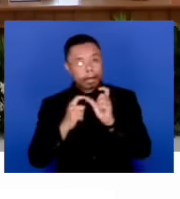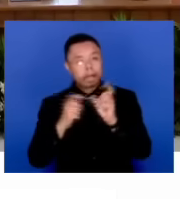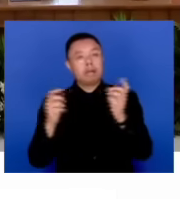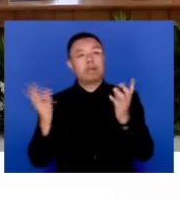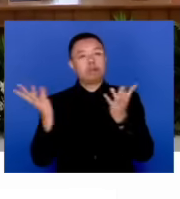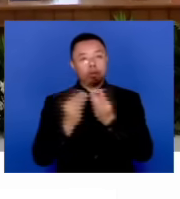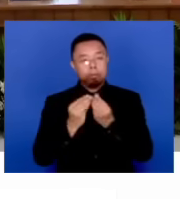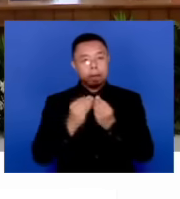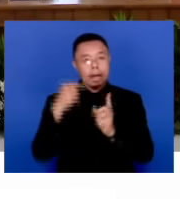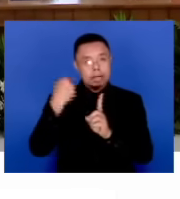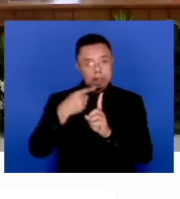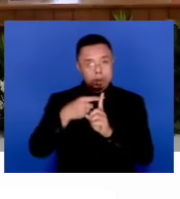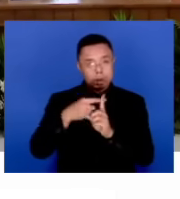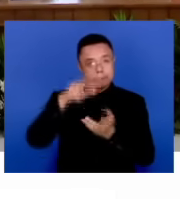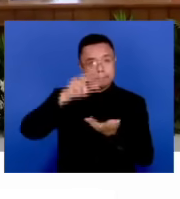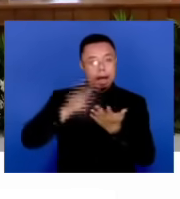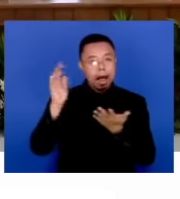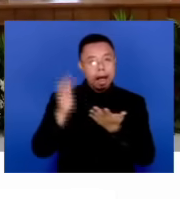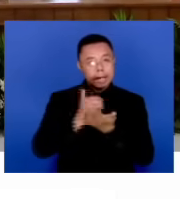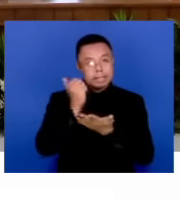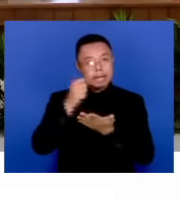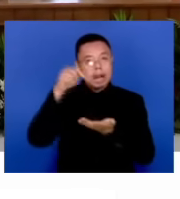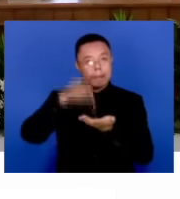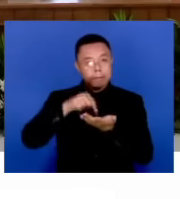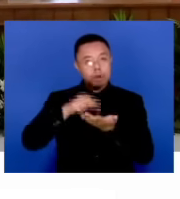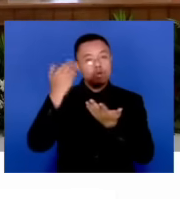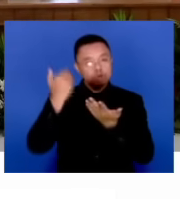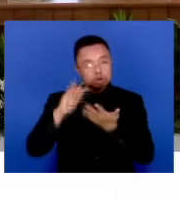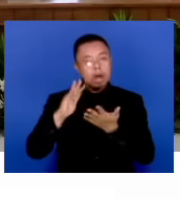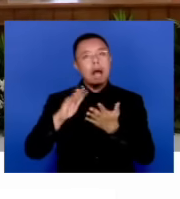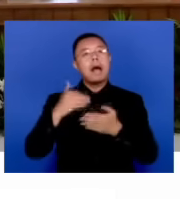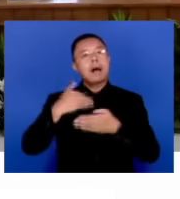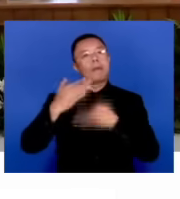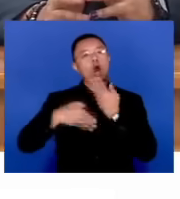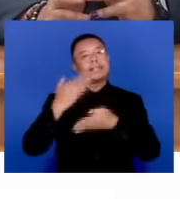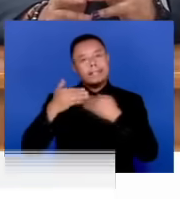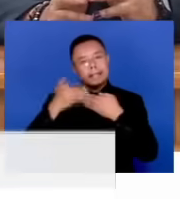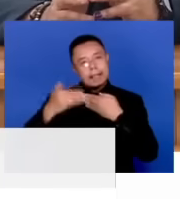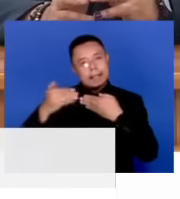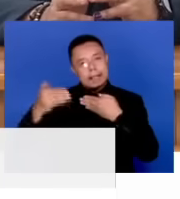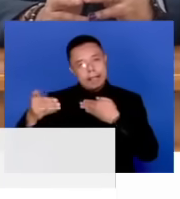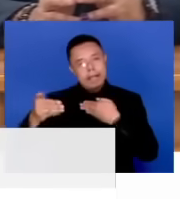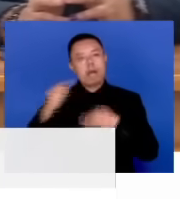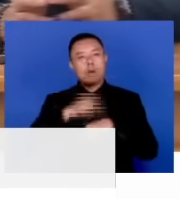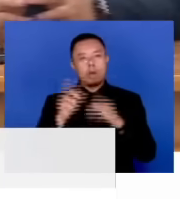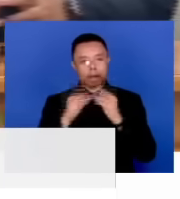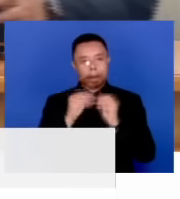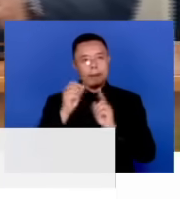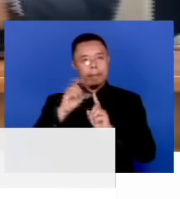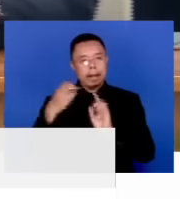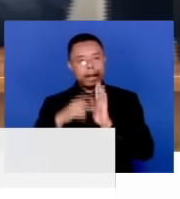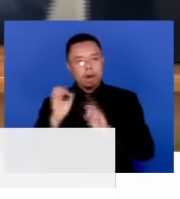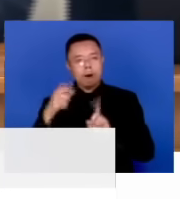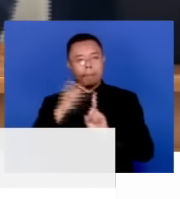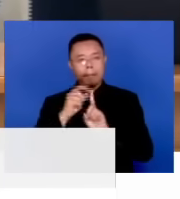hasil penghitungan suara dan juga penetapan hasil pemilu dilakukan secara berjenjang atau bertahap dalam rapat pleno oleh PPK,